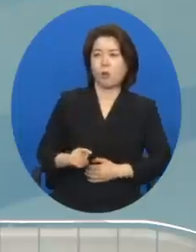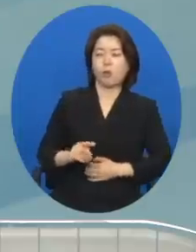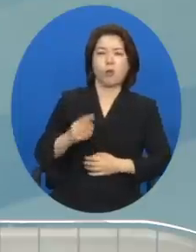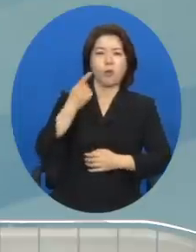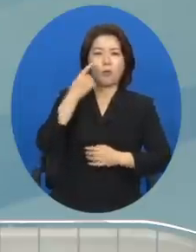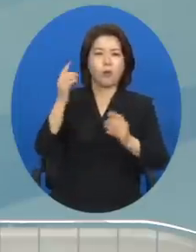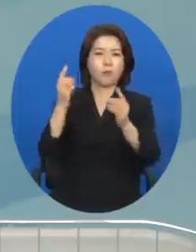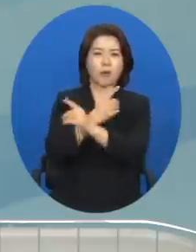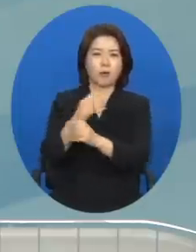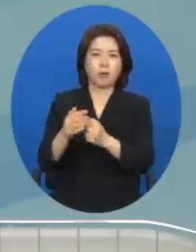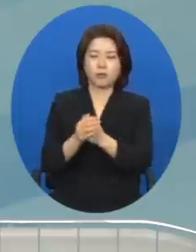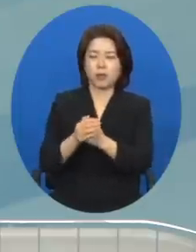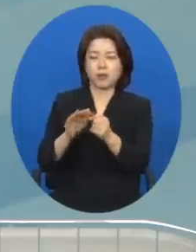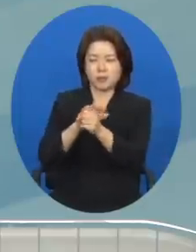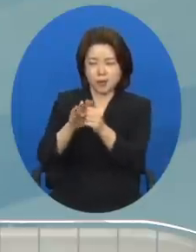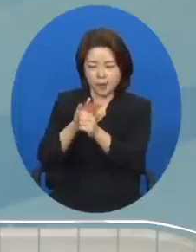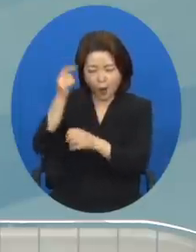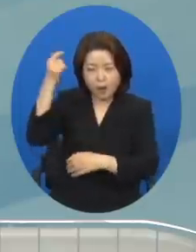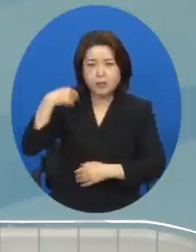사랑스럽게 여겨지는지 모르겠다고.